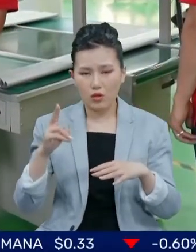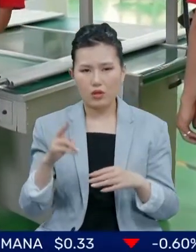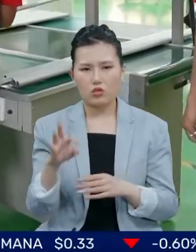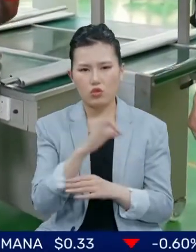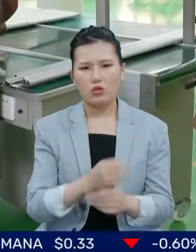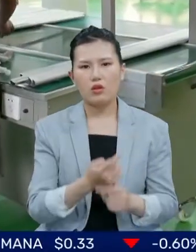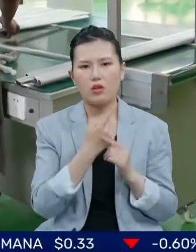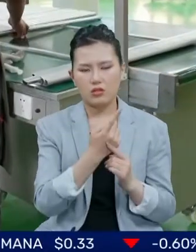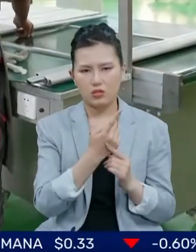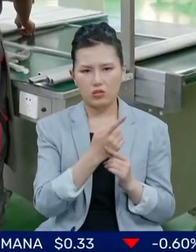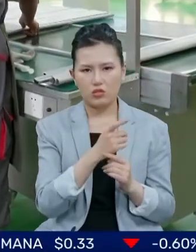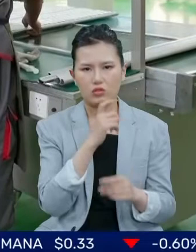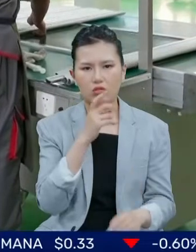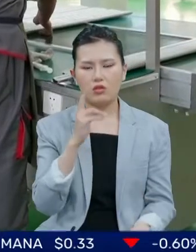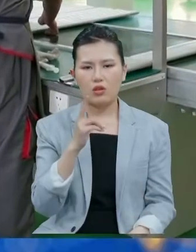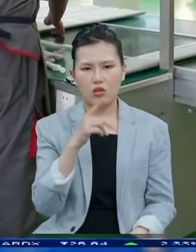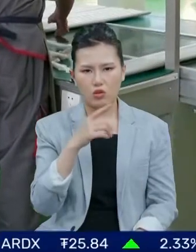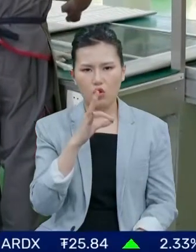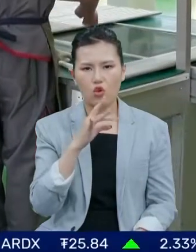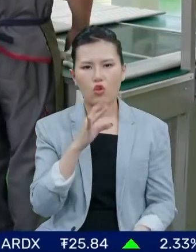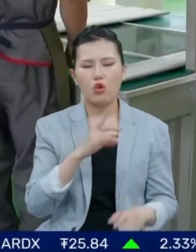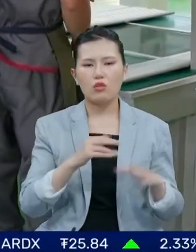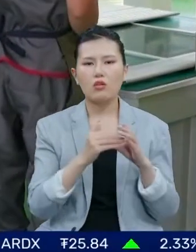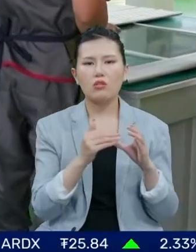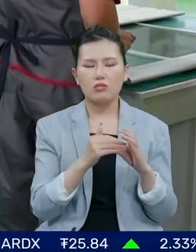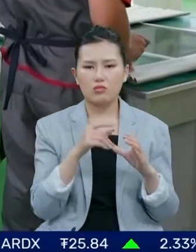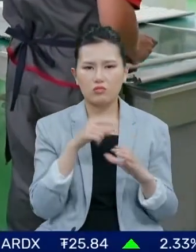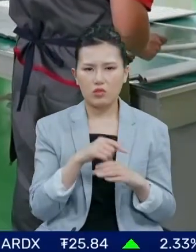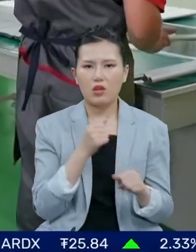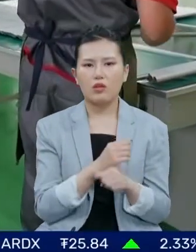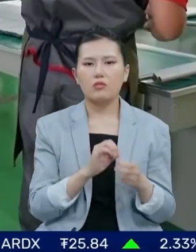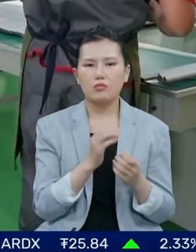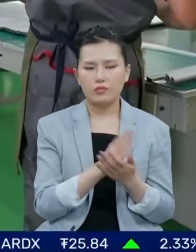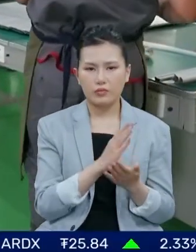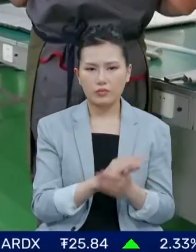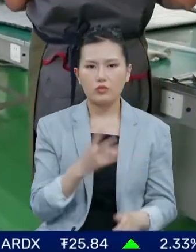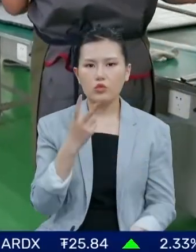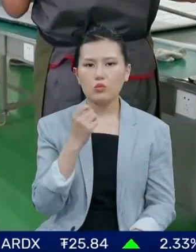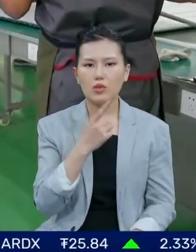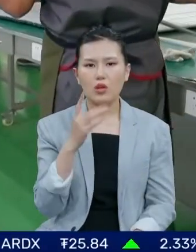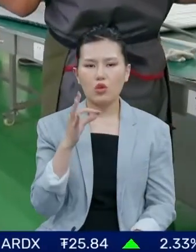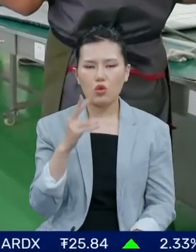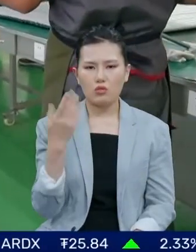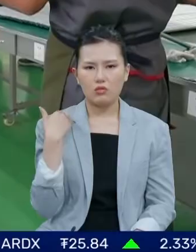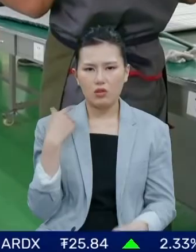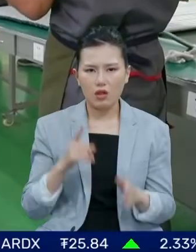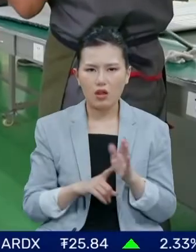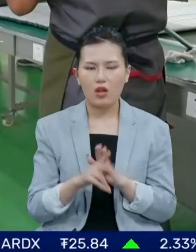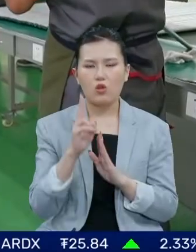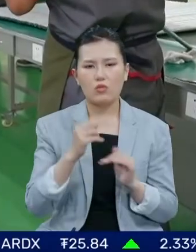Energy хувьцаат компани Орхон аймагт үйл ажиллагаагаа явуулдаг. Энэхүү компани 2011 онд үйл ажиллагаагаа явуулж